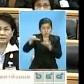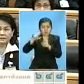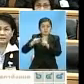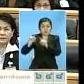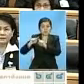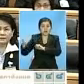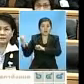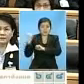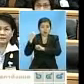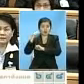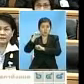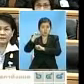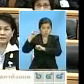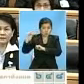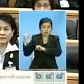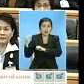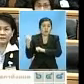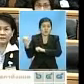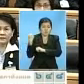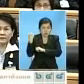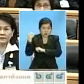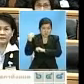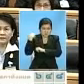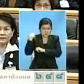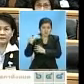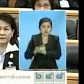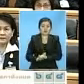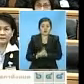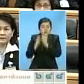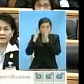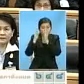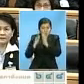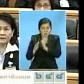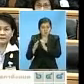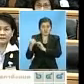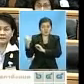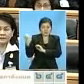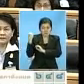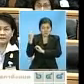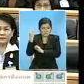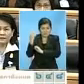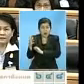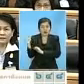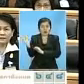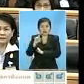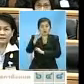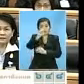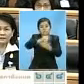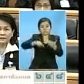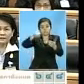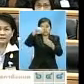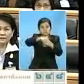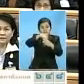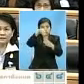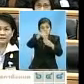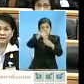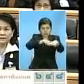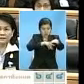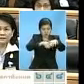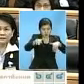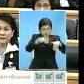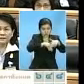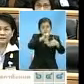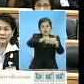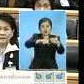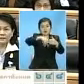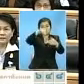งหลายถือว่ามีอำนาจมากผู้ที่ถืออำนาจนี้จะต้องมาจากการเลือกตั้งคือได้รับมอบอำนาจจากพี่น้องประชาชน